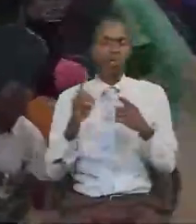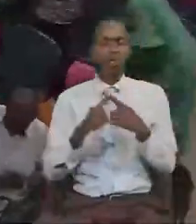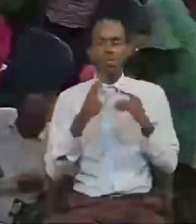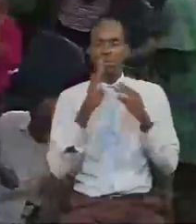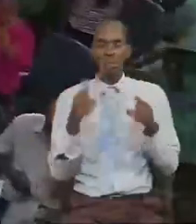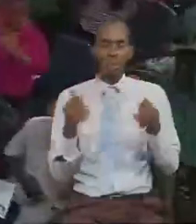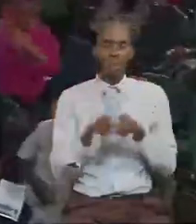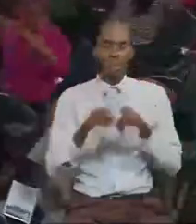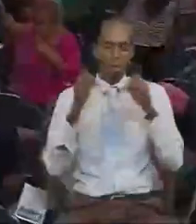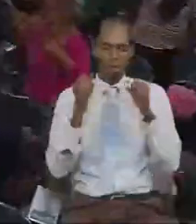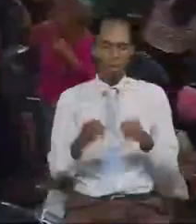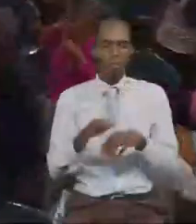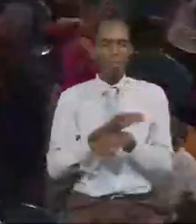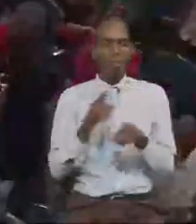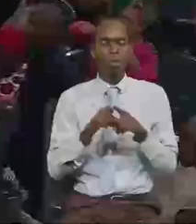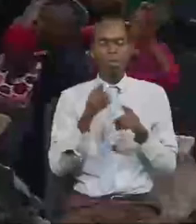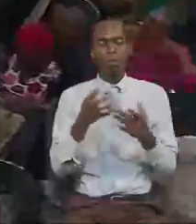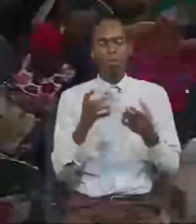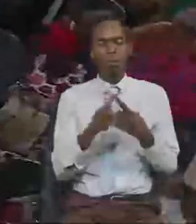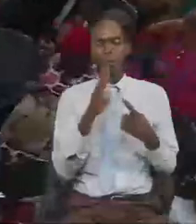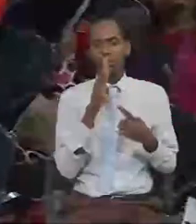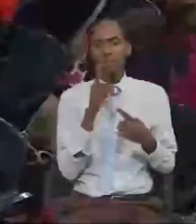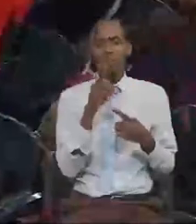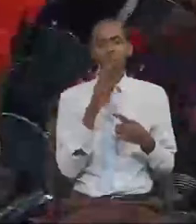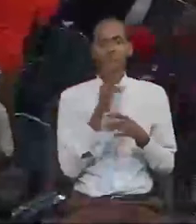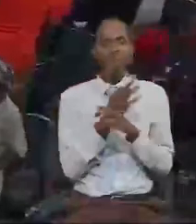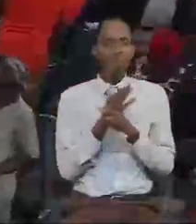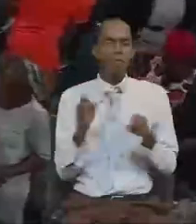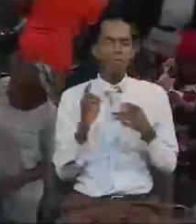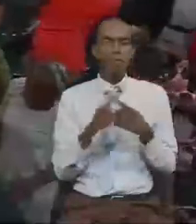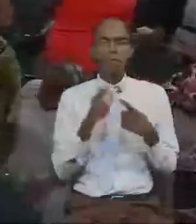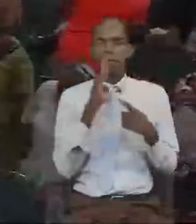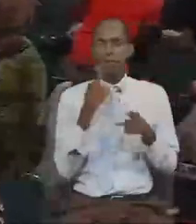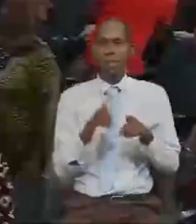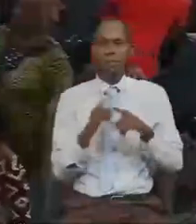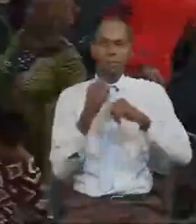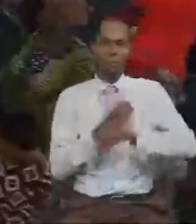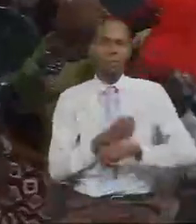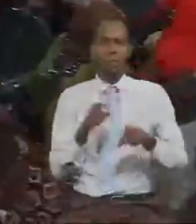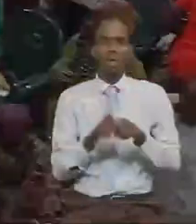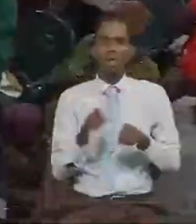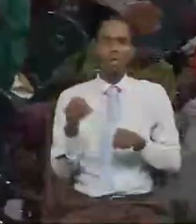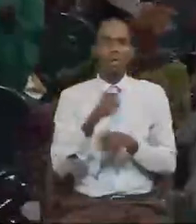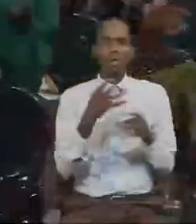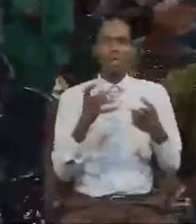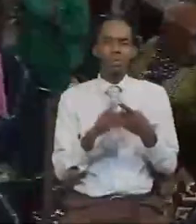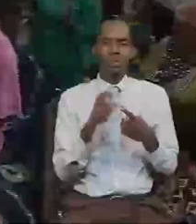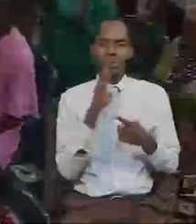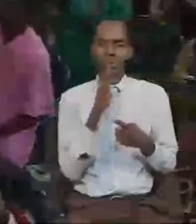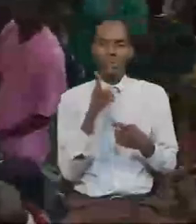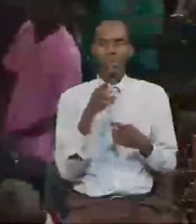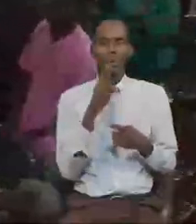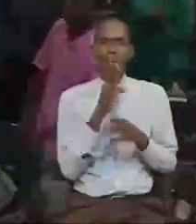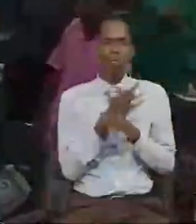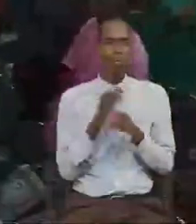veux. Tu es libre pour être aussi protégé que tu le veux. Tu es libre pour être en bonne santé comme